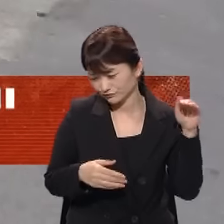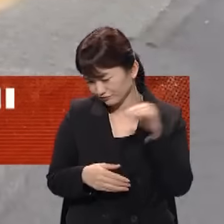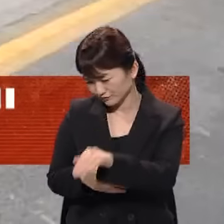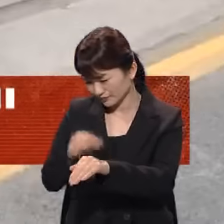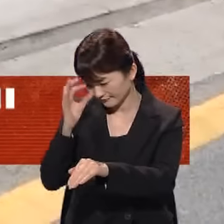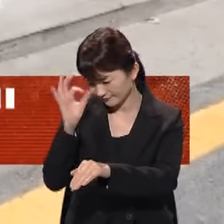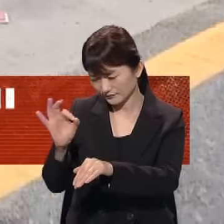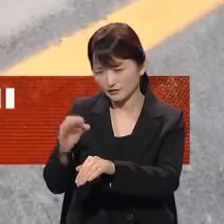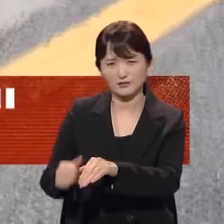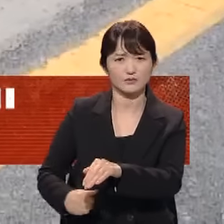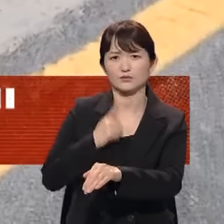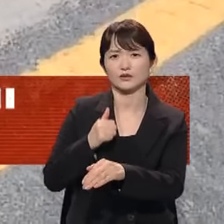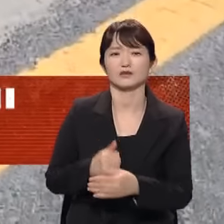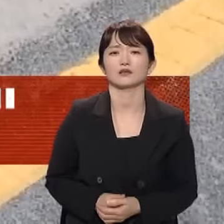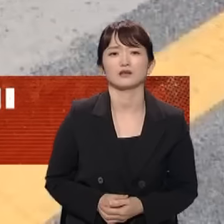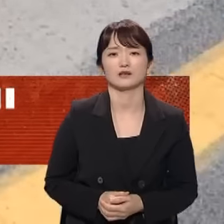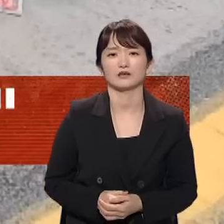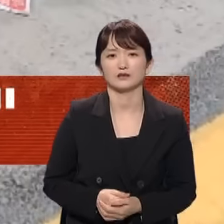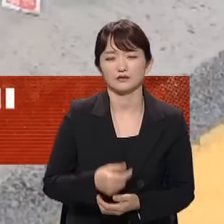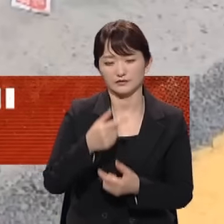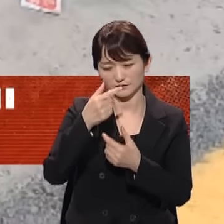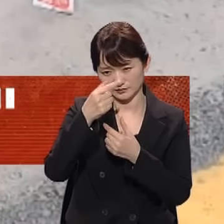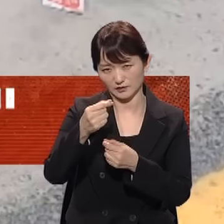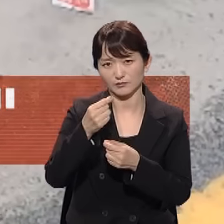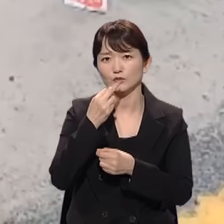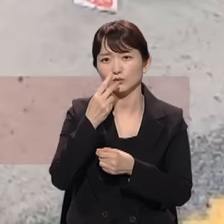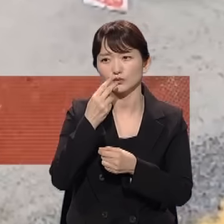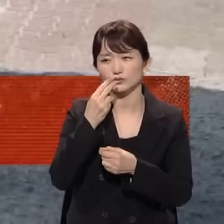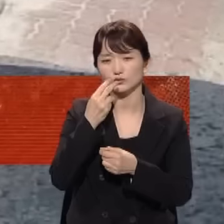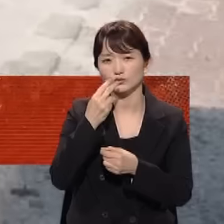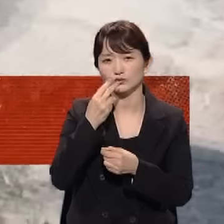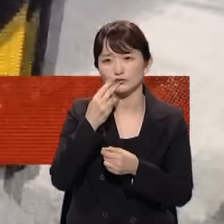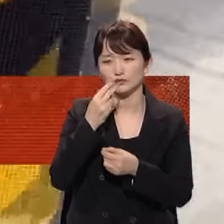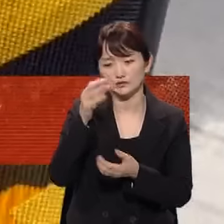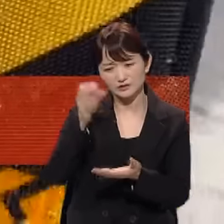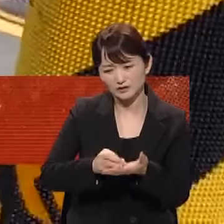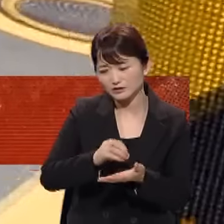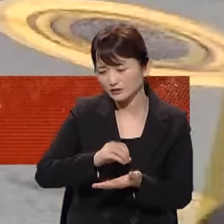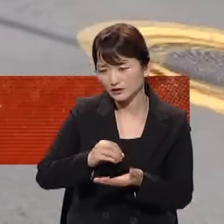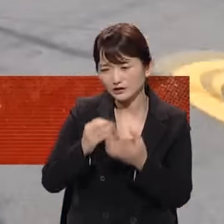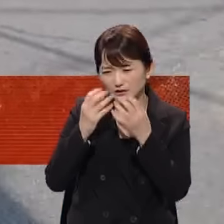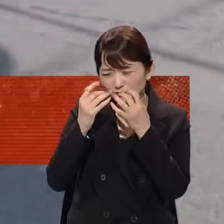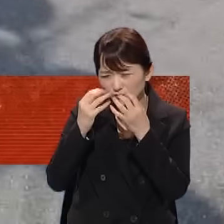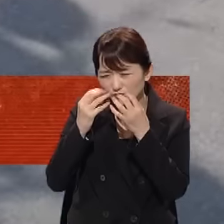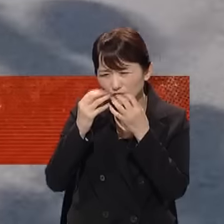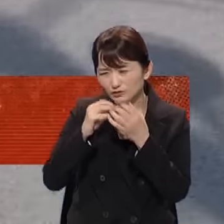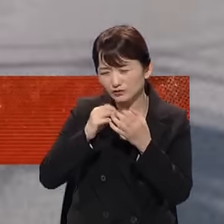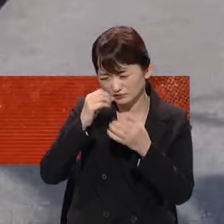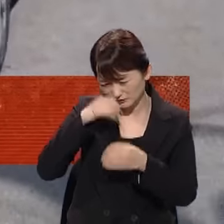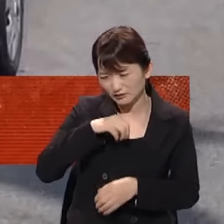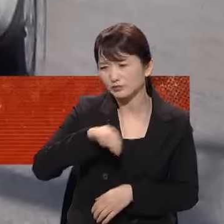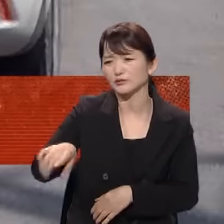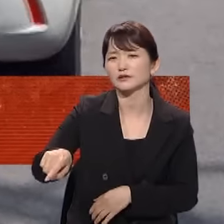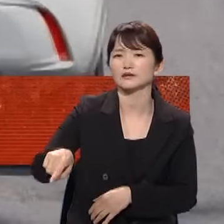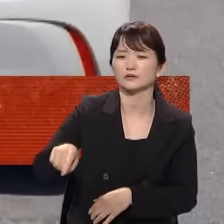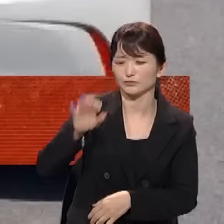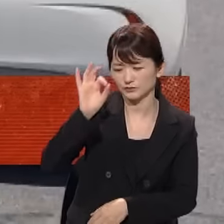얼마 안 되는 종량제 봉투값 때문에 양심을 버린다는 게 속상하다라고 전했습니다. 박 변호사님, 왜 저러고 살아